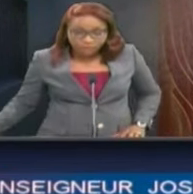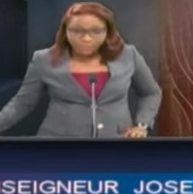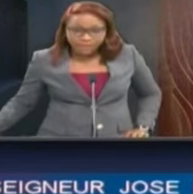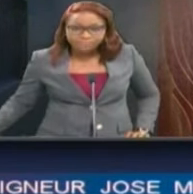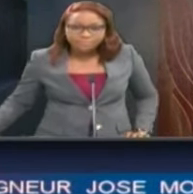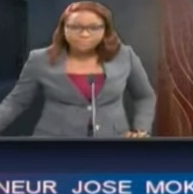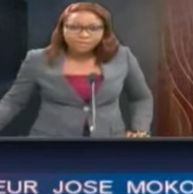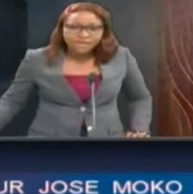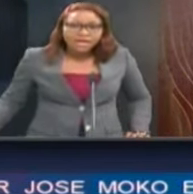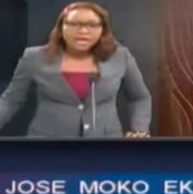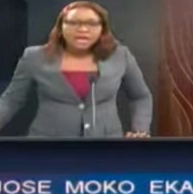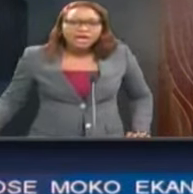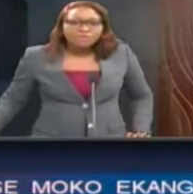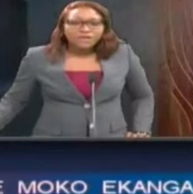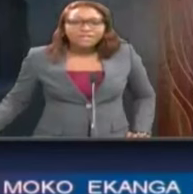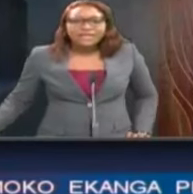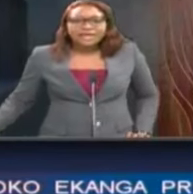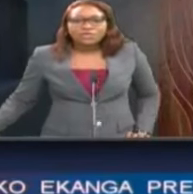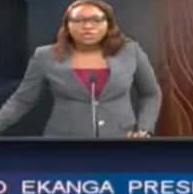cours d'appel.